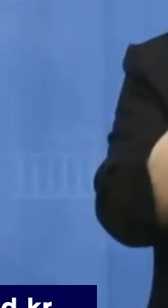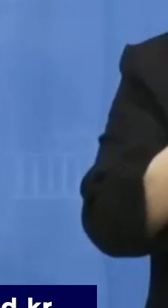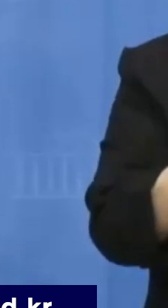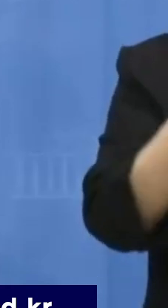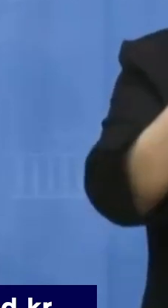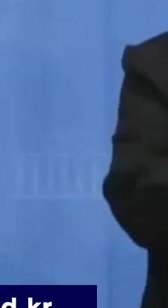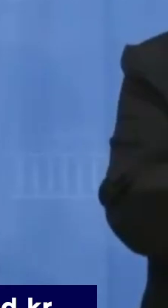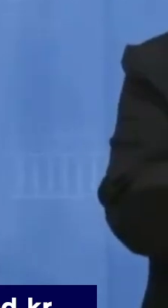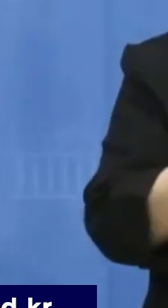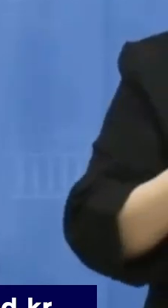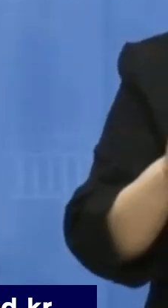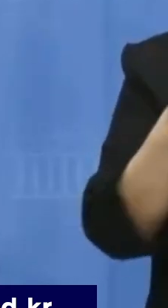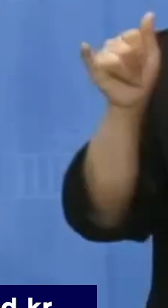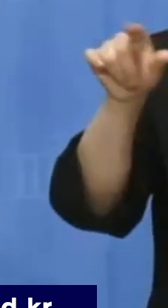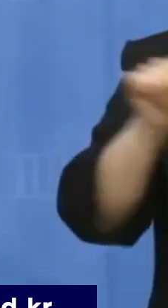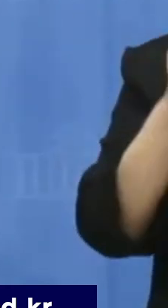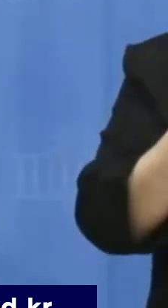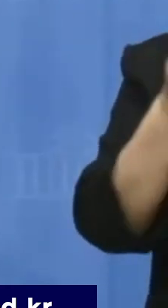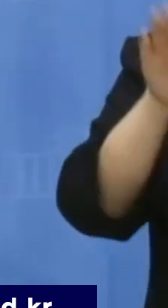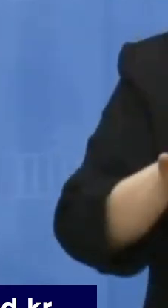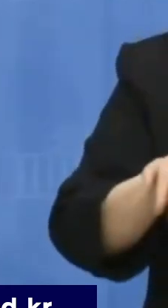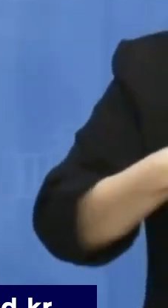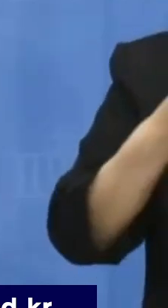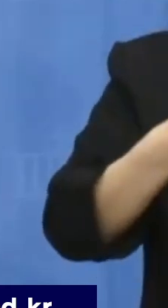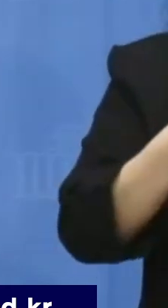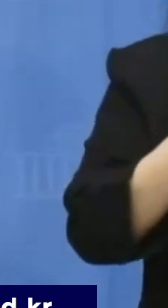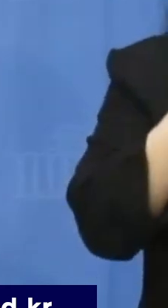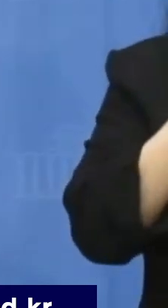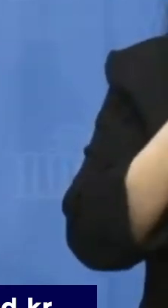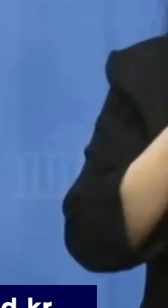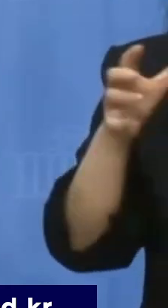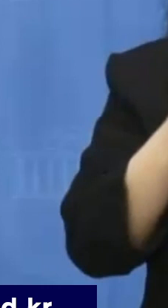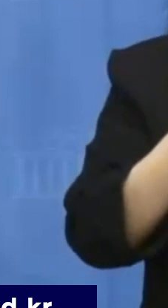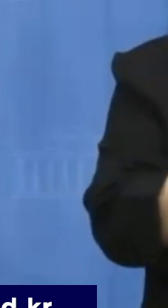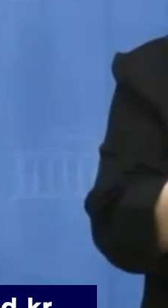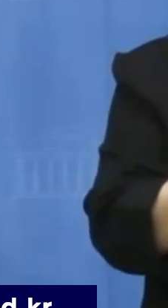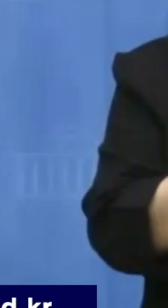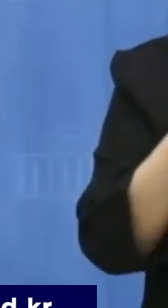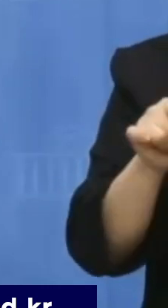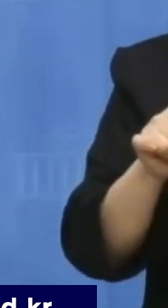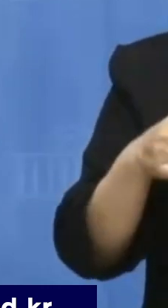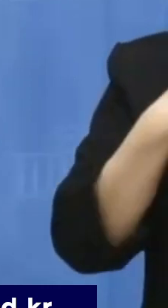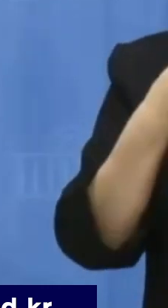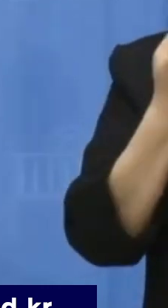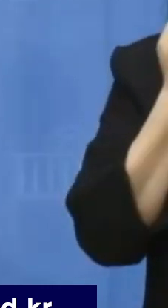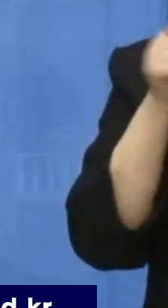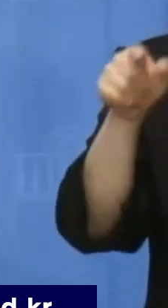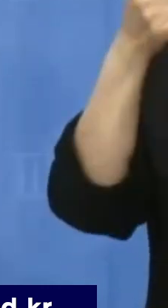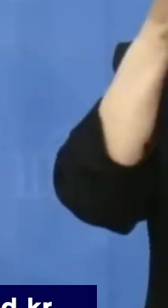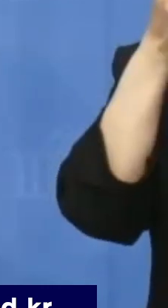경찰행정지원부서의 신설을 두고 독재를 운운하니 민주당의 내로남불 DNA는 절대